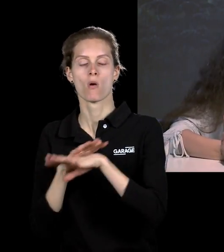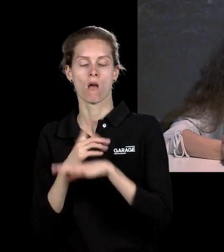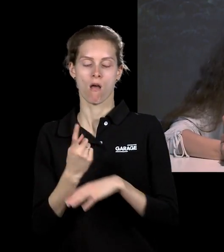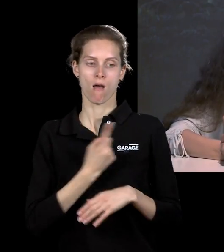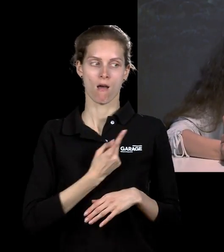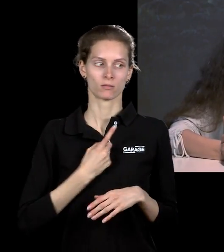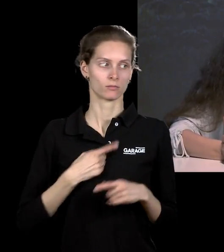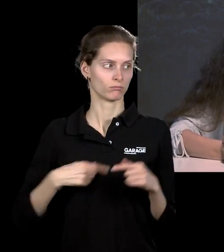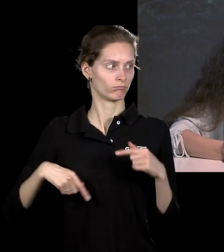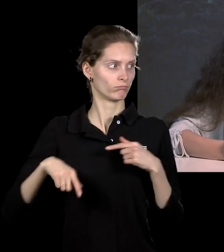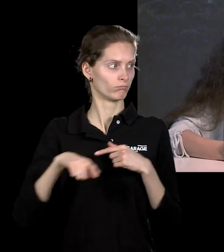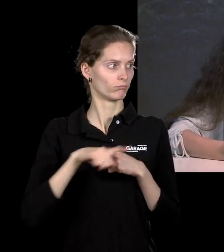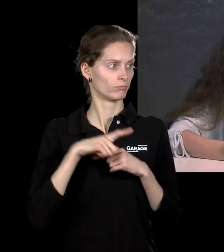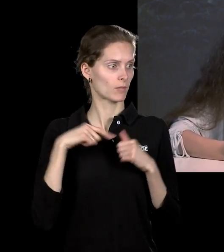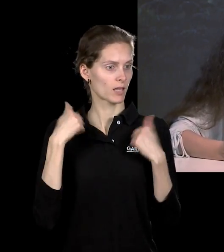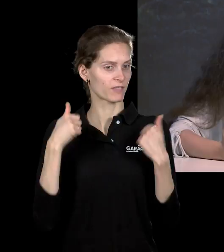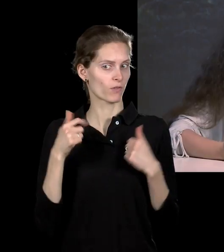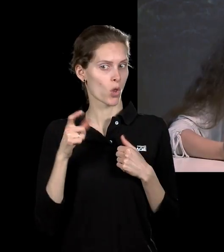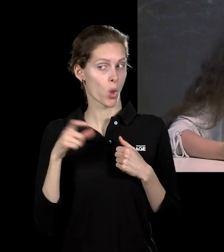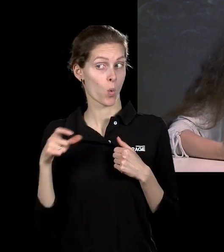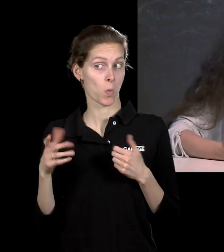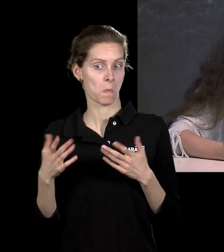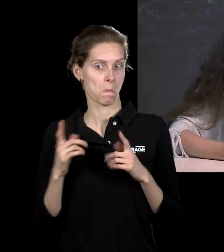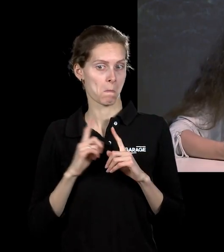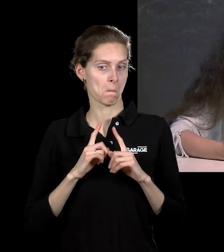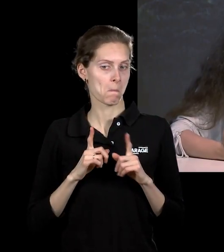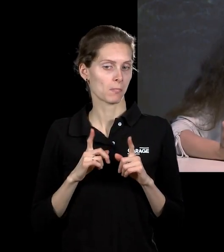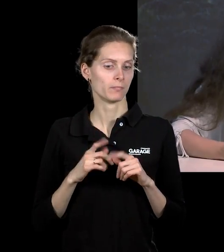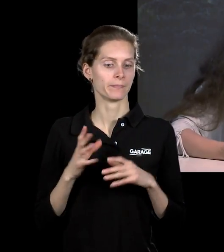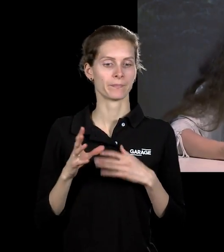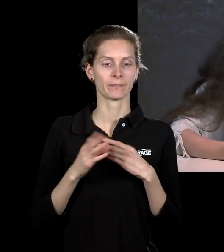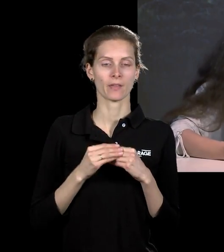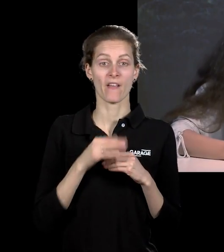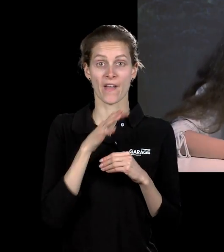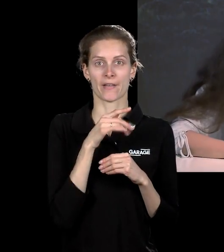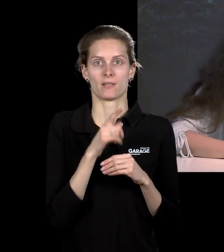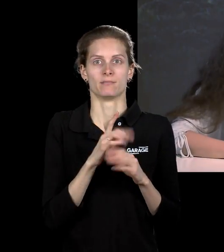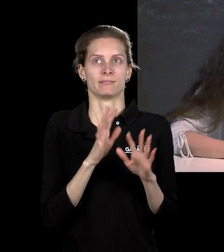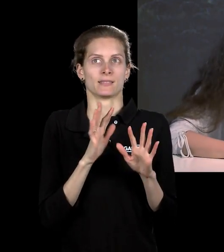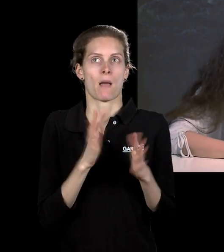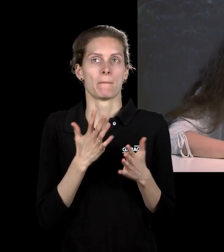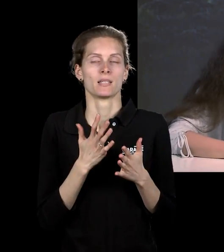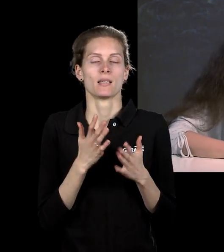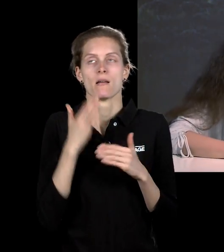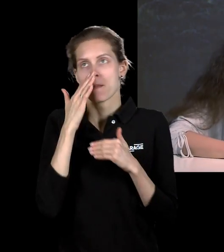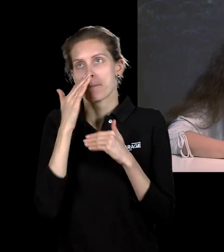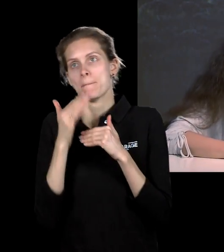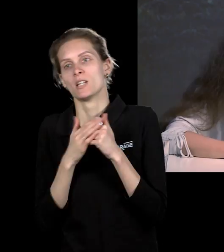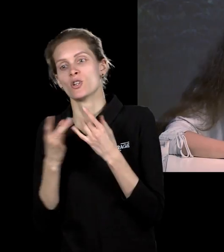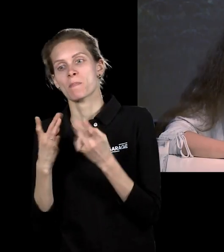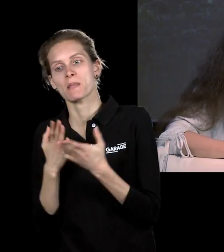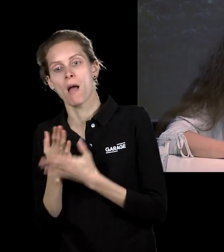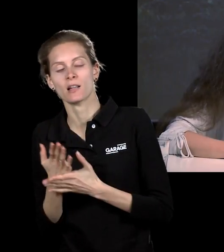незнакомыми людьми, с компанией. То есть ты переживаешь, то есть это как бы то, как раз тот самый вариант, который, наверное, ближе не к минимализму и не к